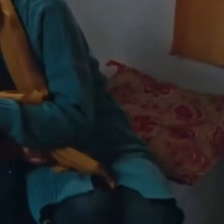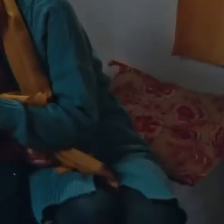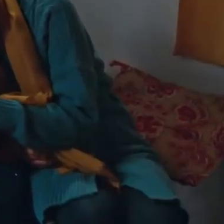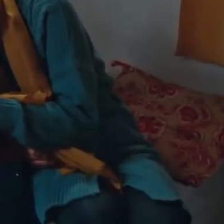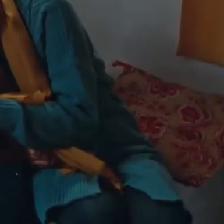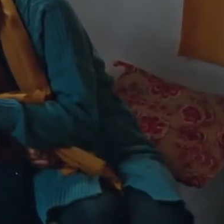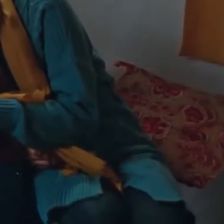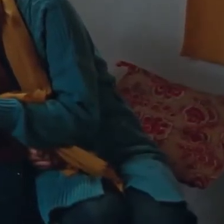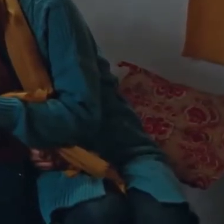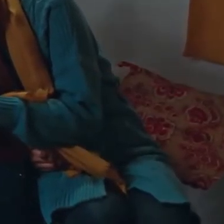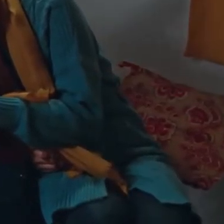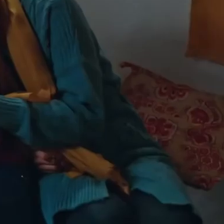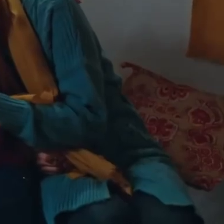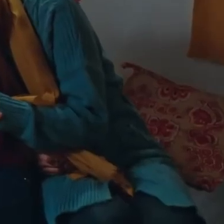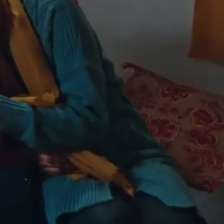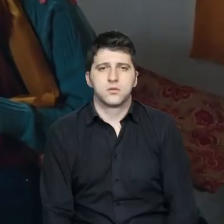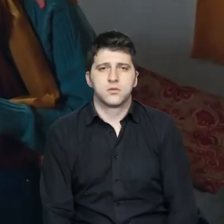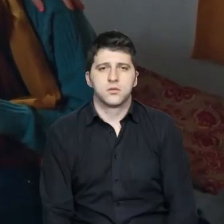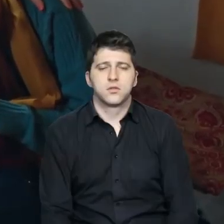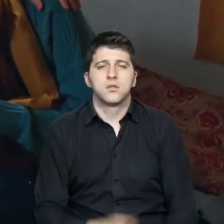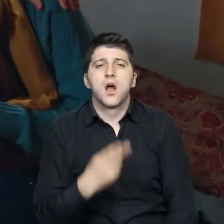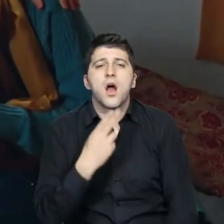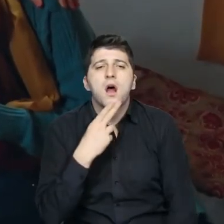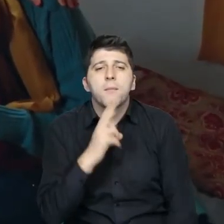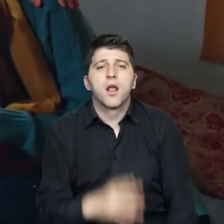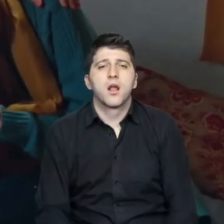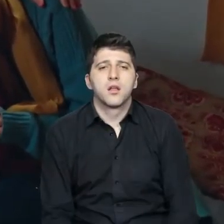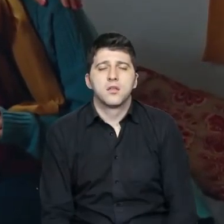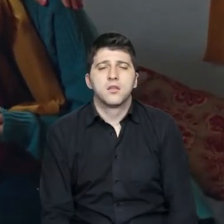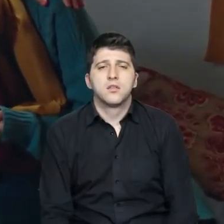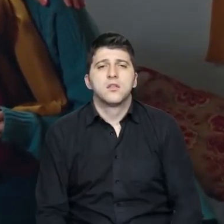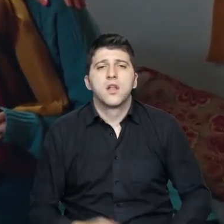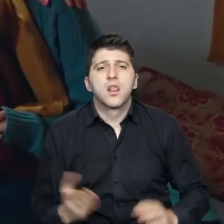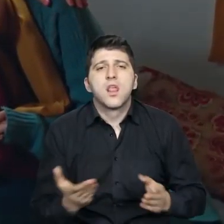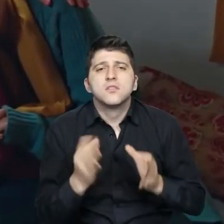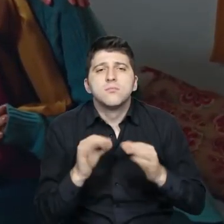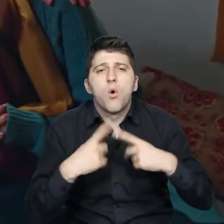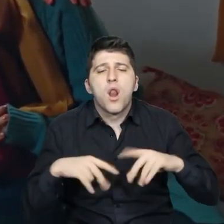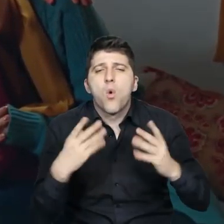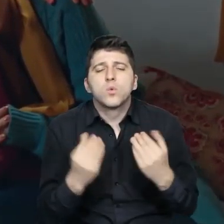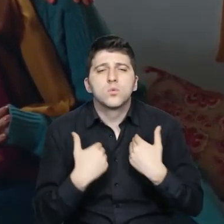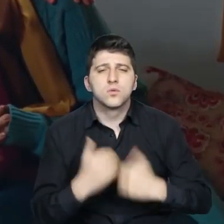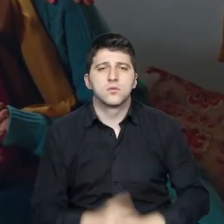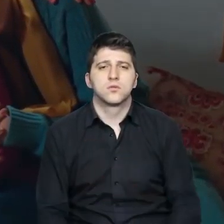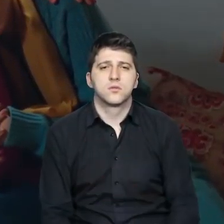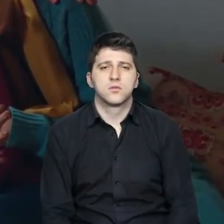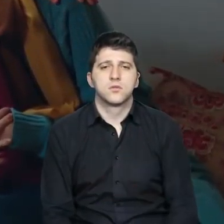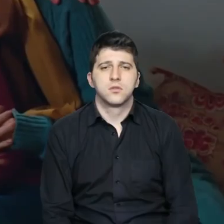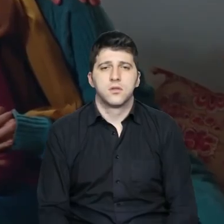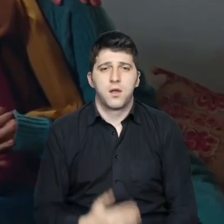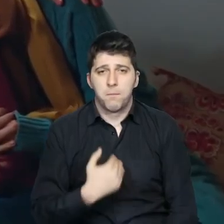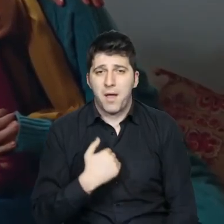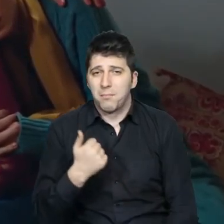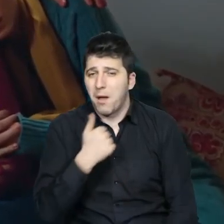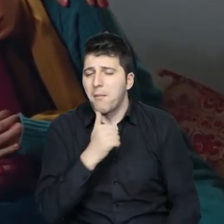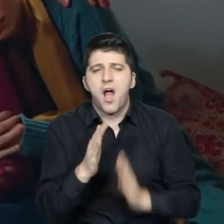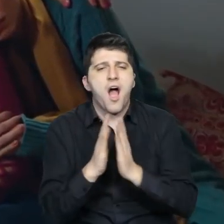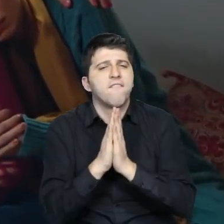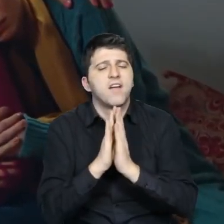aldı. Divandalar. Abla, nasıl bu hale geldik? Ben babamı